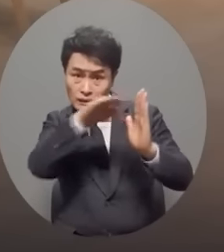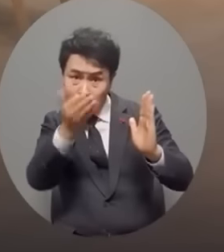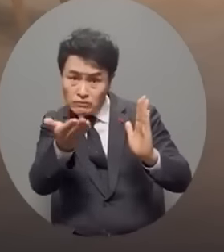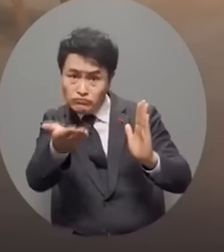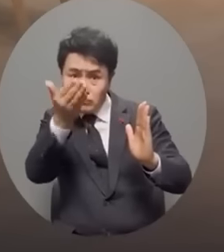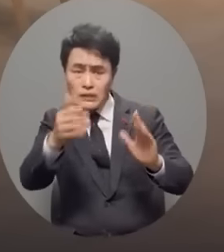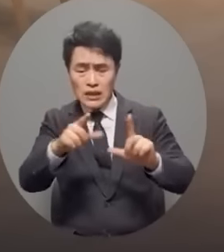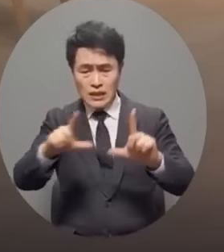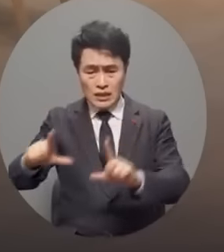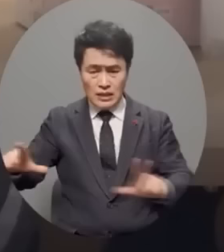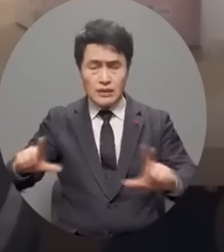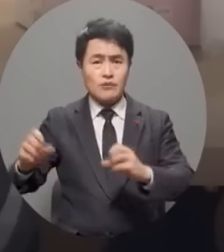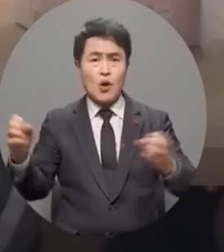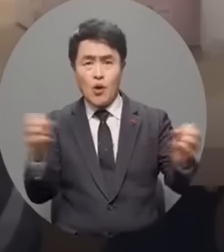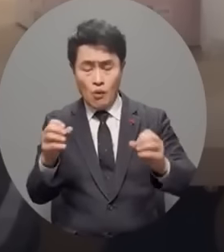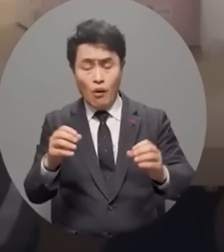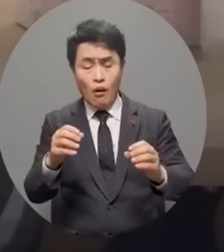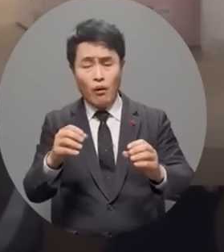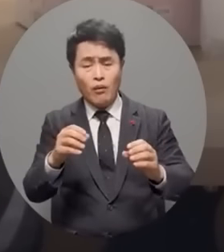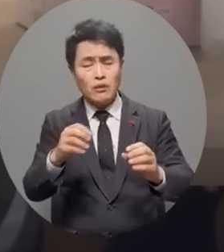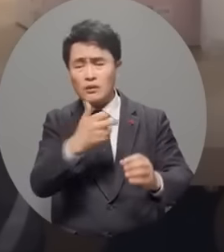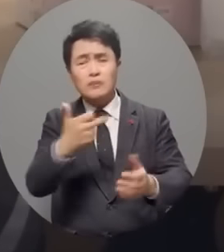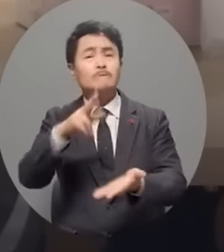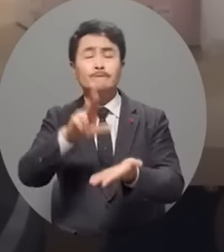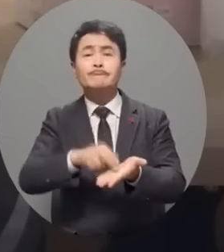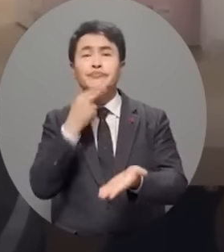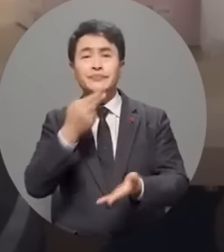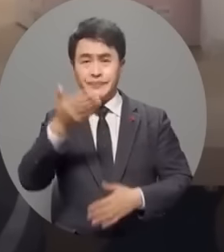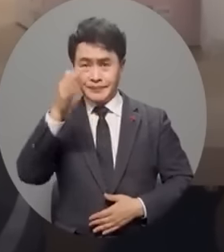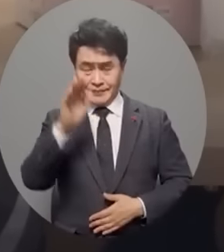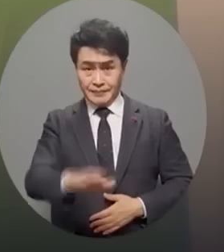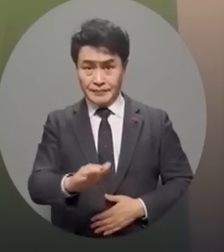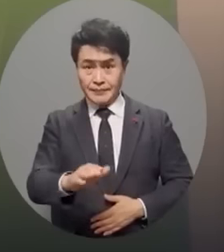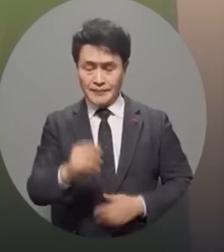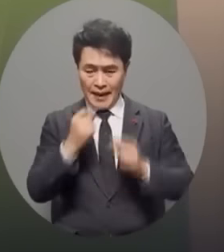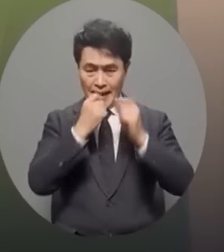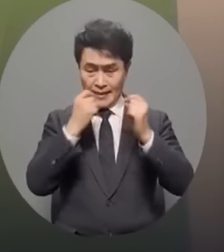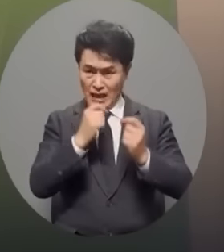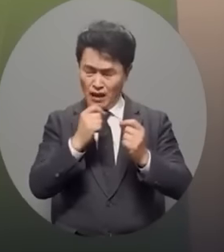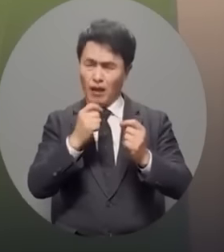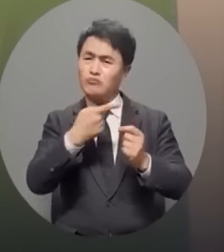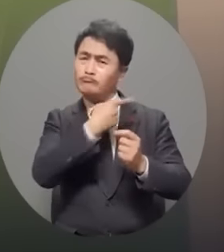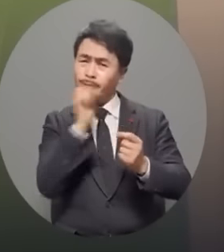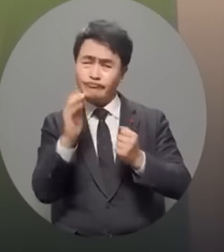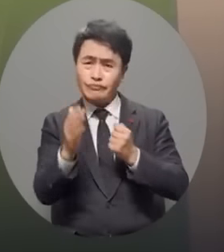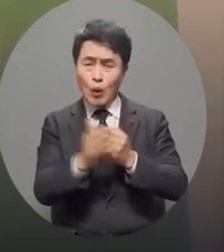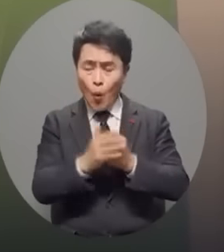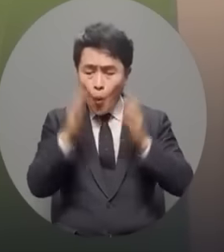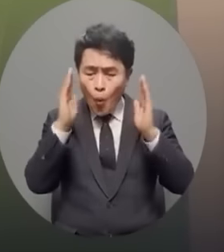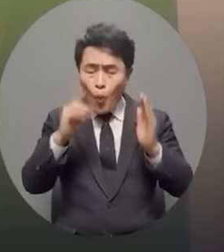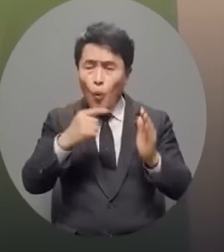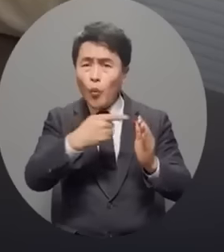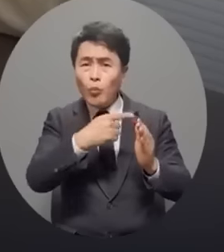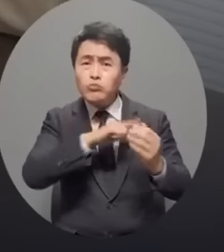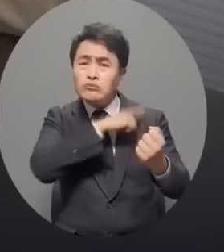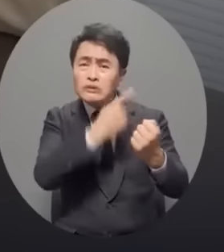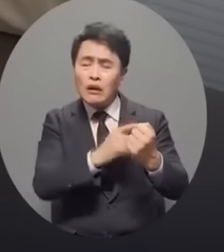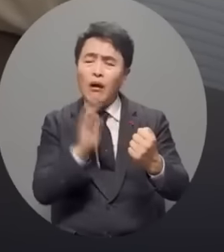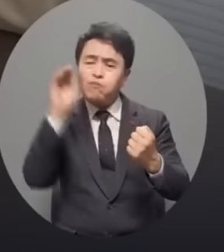대부분 일상적인 대화나 의사소통에 큰 문제가 없지만 대인관계가 서툴고 학습 능력이 확연히